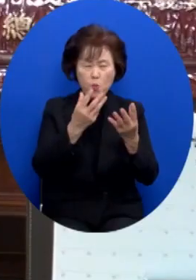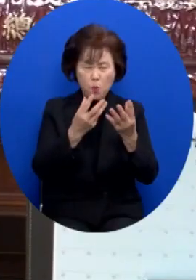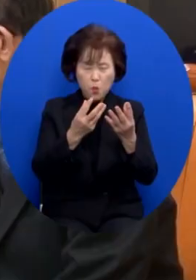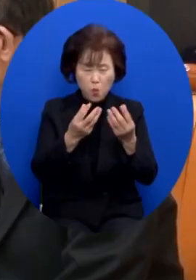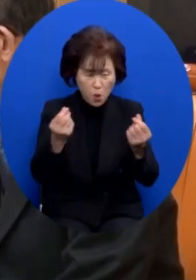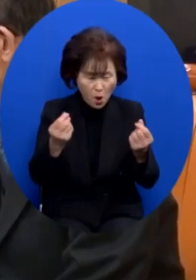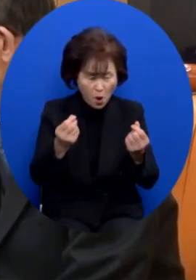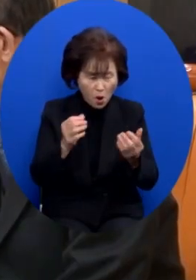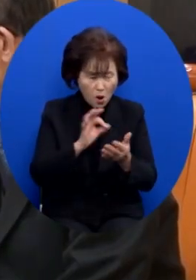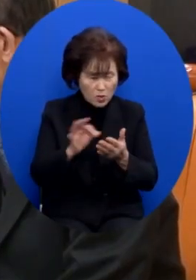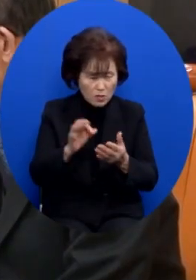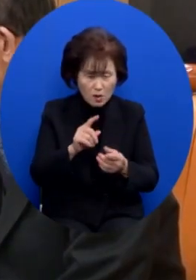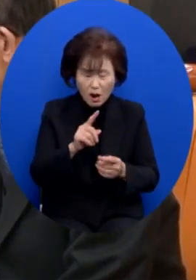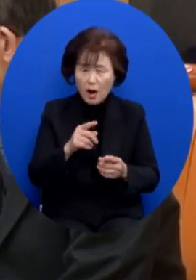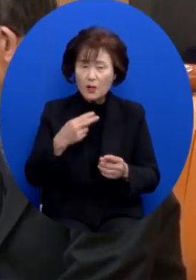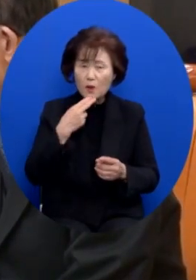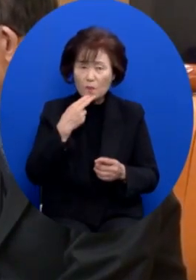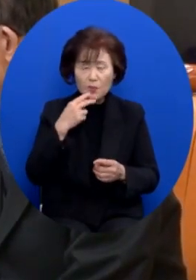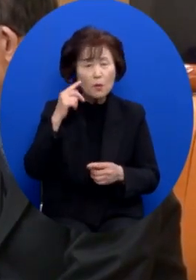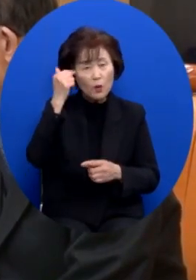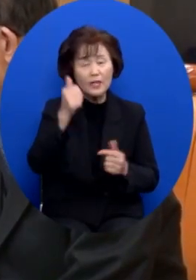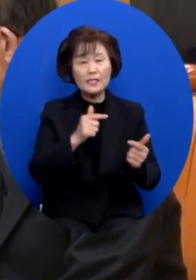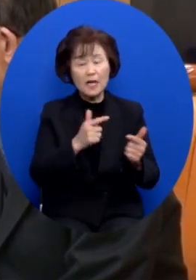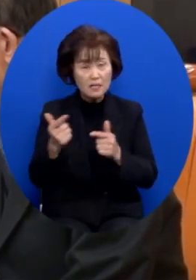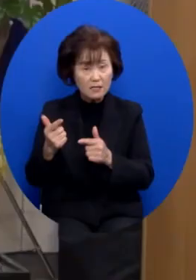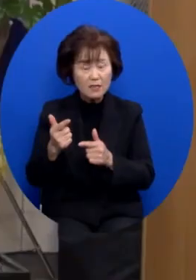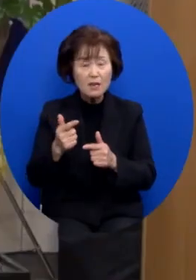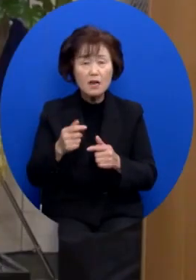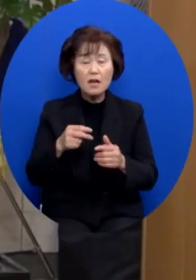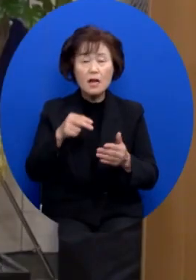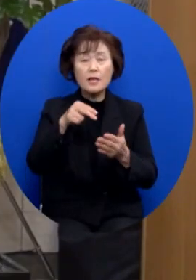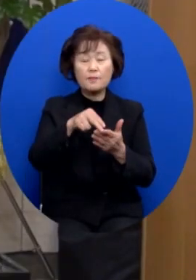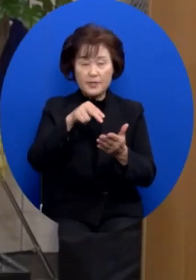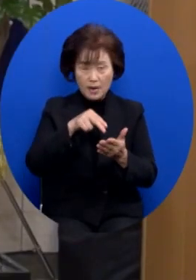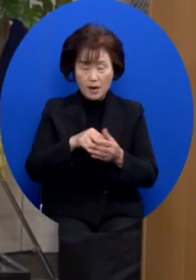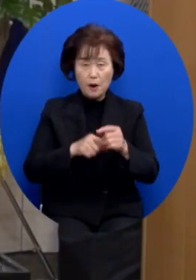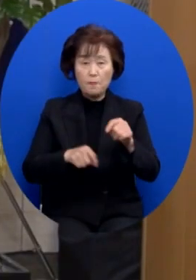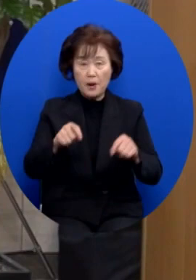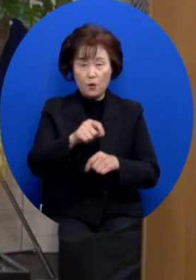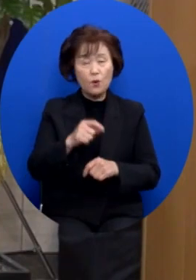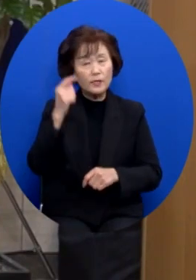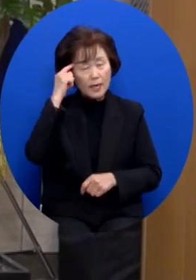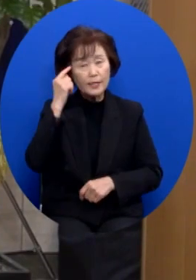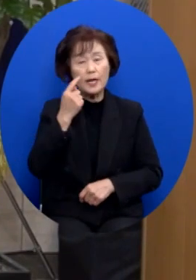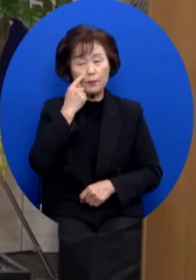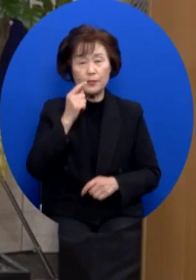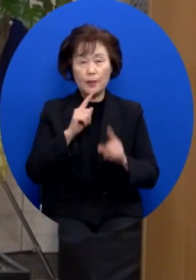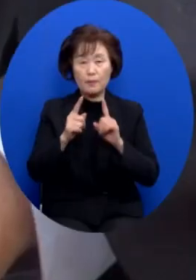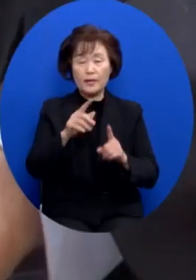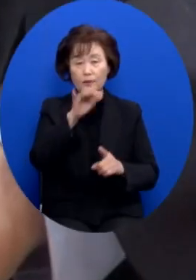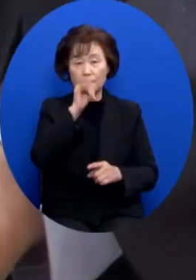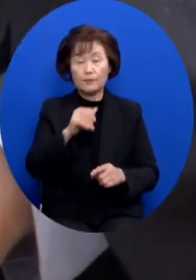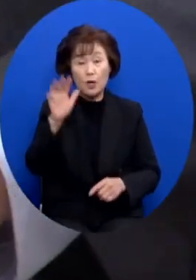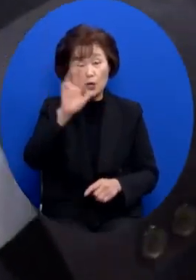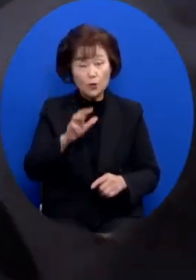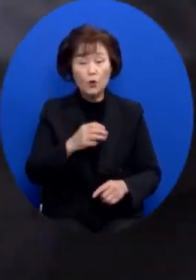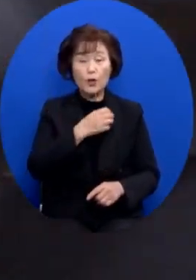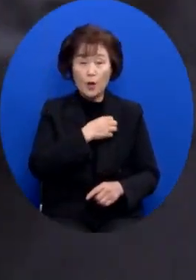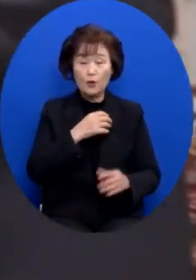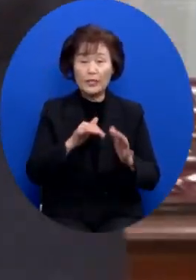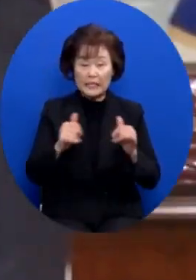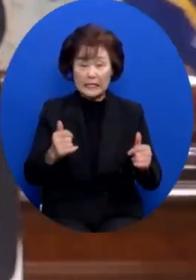타버린 상황에 놓인 목회자들을 역지사지의 마음으로 돌아보자고 전했습니다 총회장은 총회원 함께